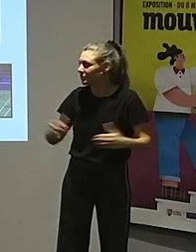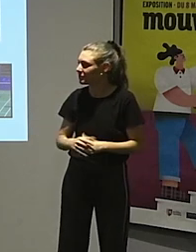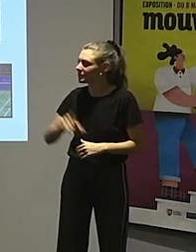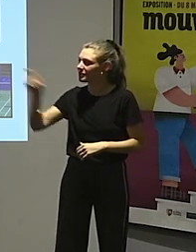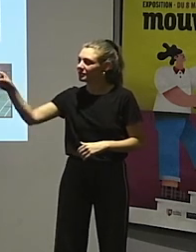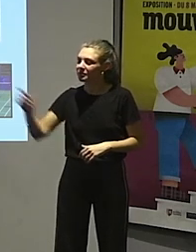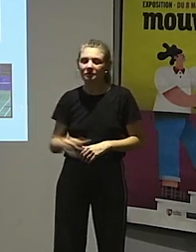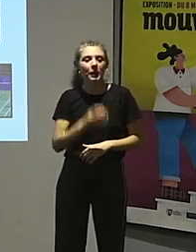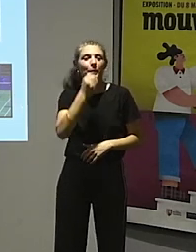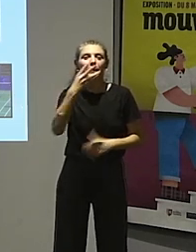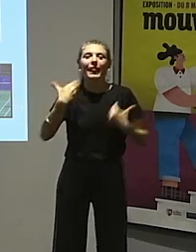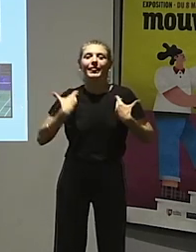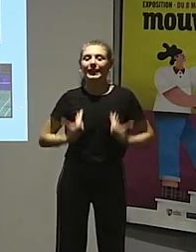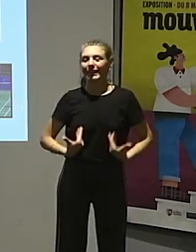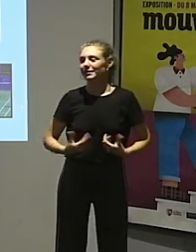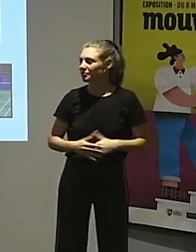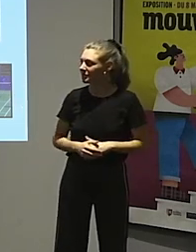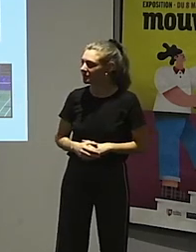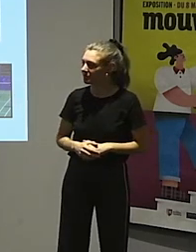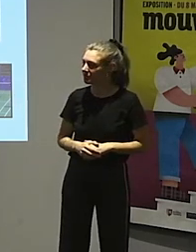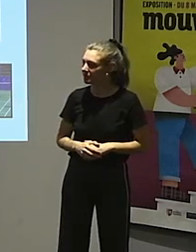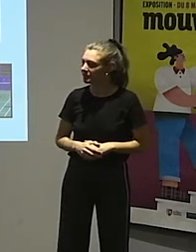Moi, ce sera bien-être.